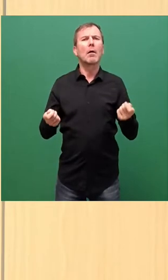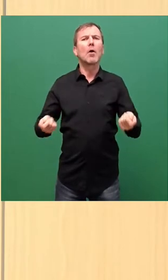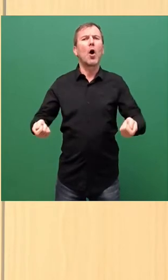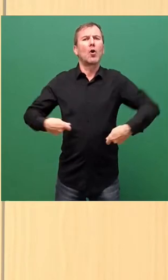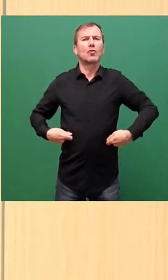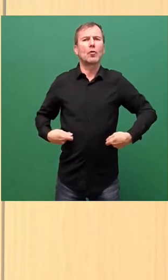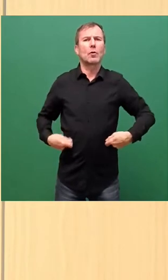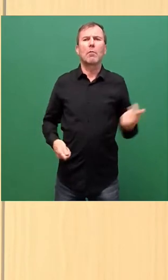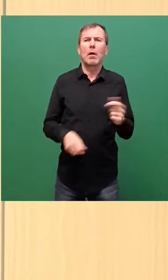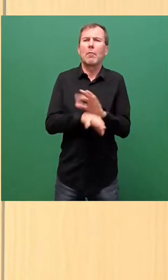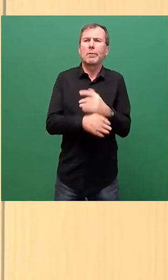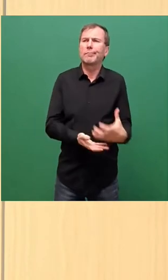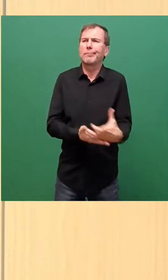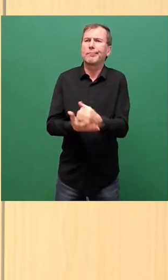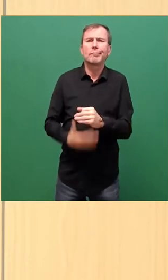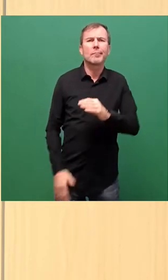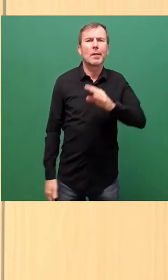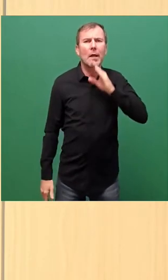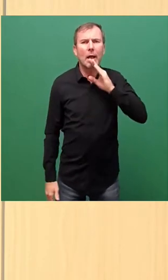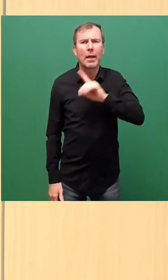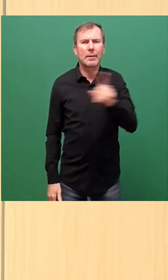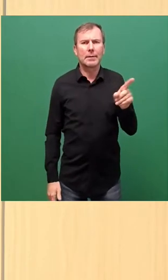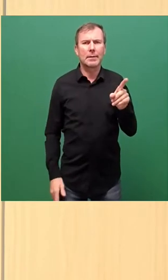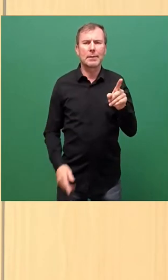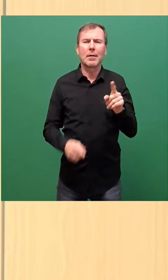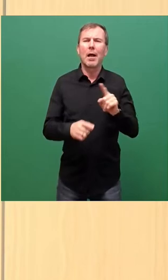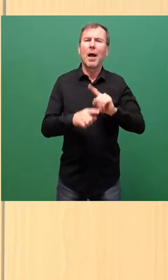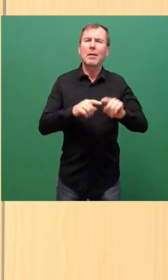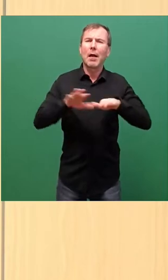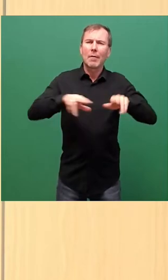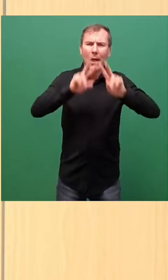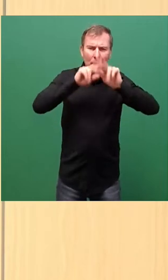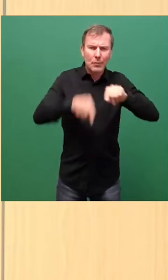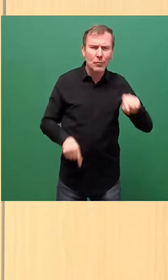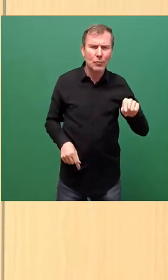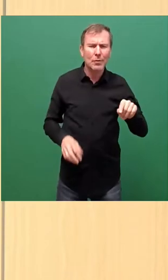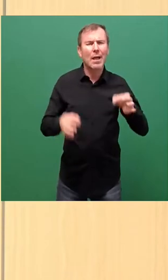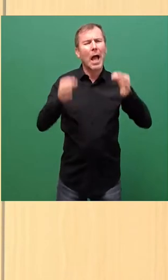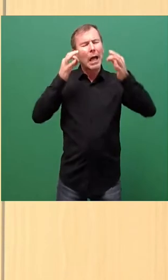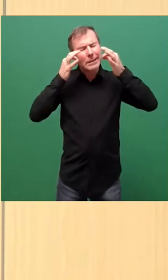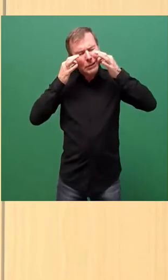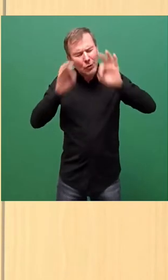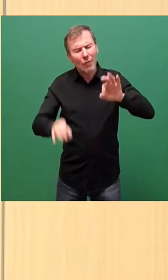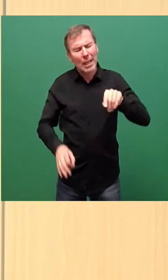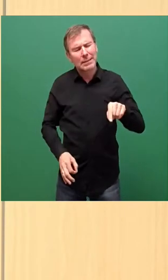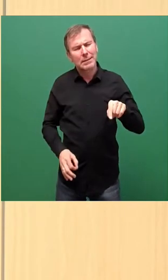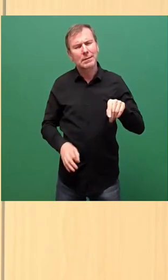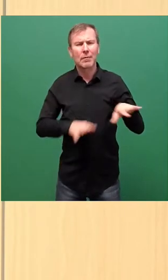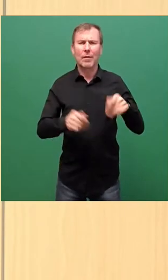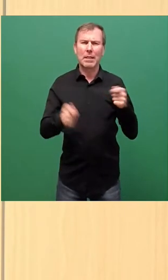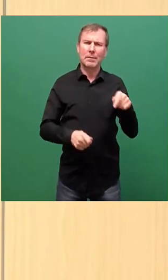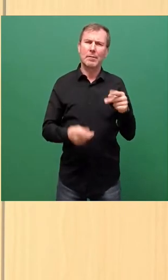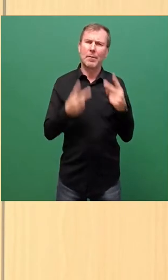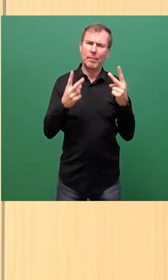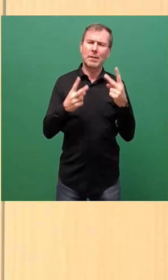abgebildet bekommen. Und wir wissen tatsächlich aus allen Verkehrsuntersuchungen, dass Verlässlichkeit ein ganz, ganz wesentliches Element ist, um Mobilitätswende auch